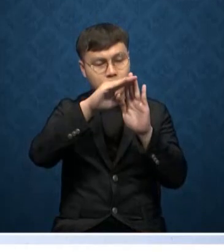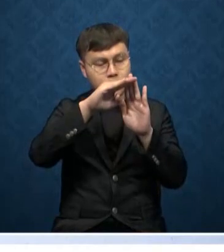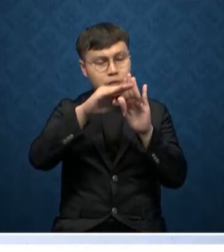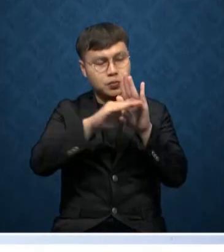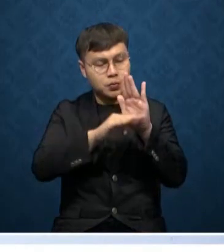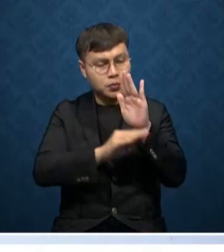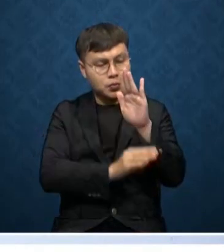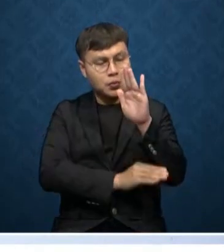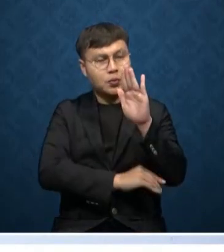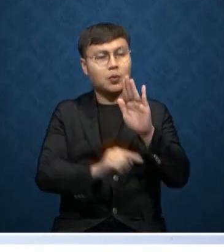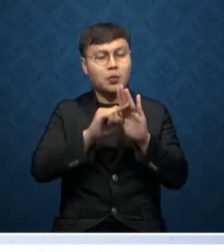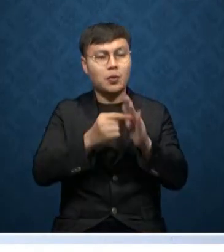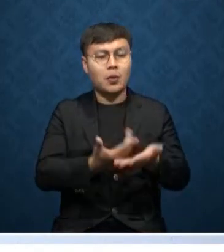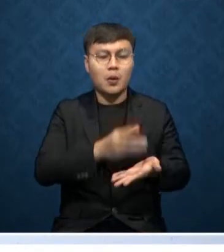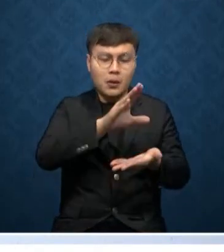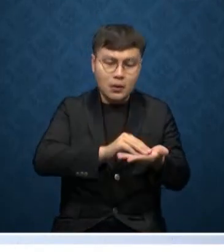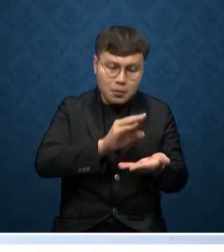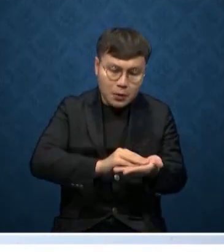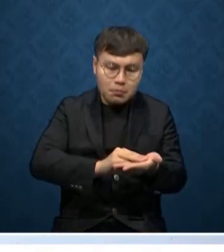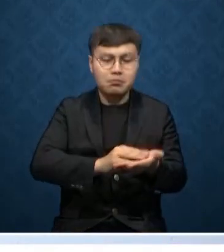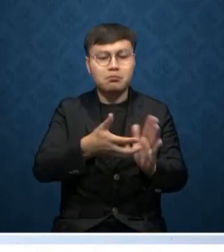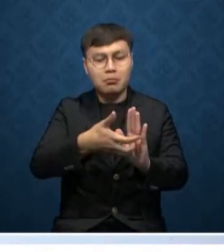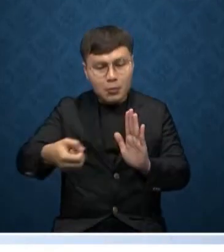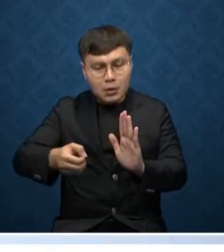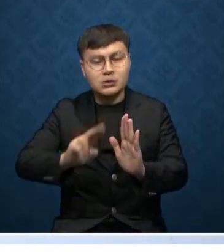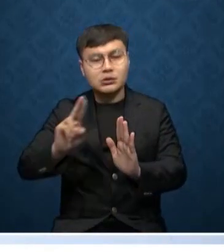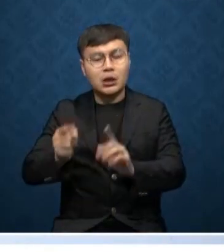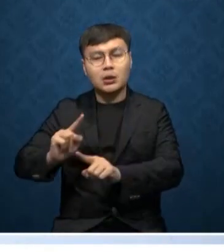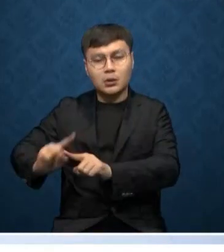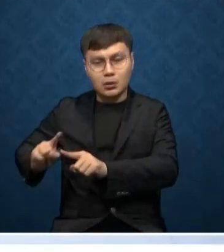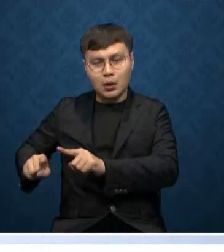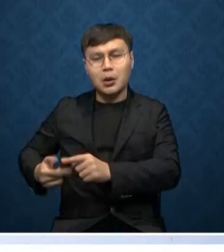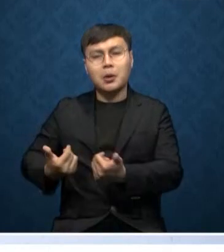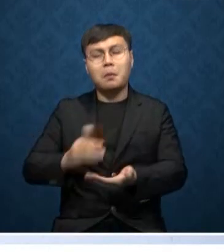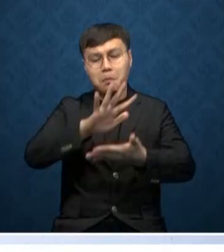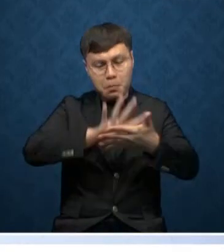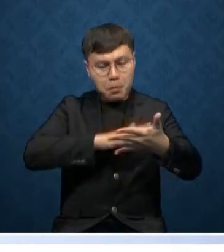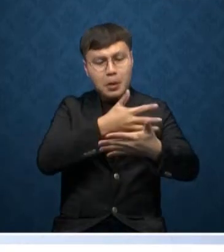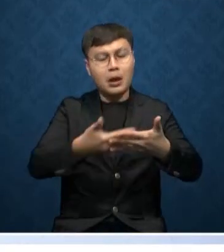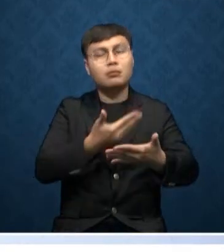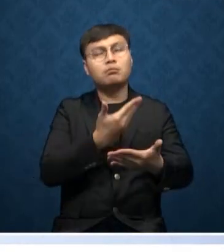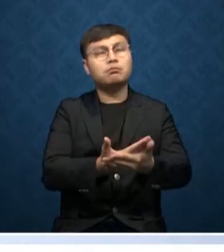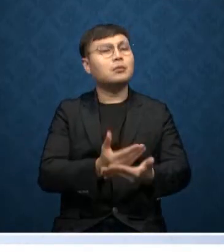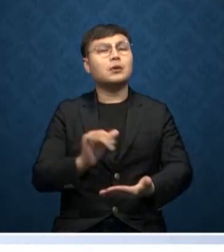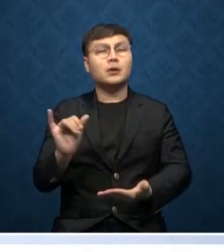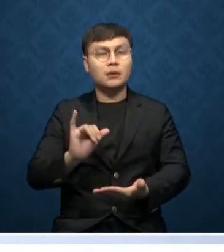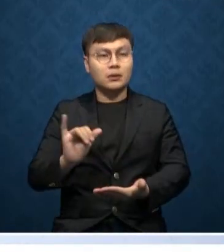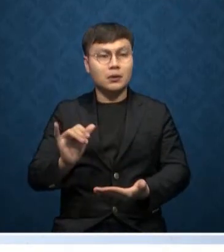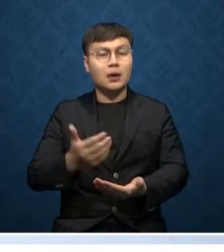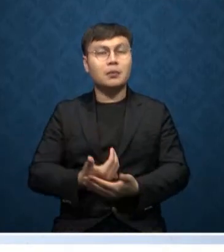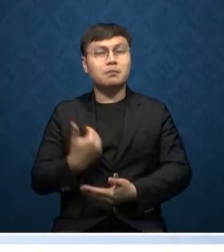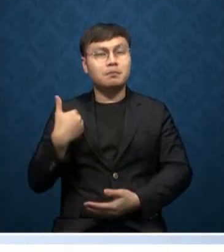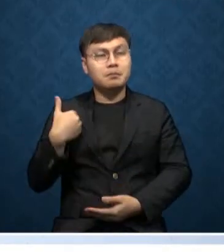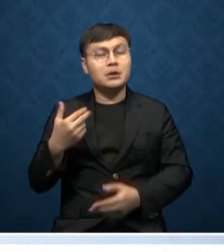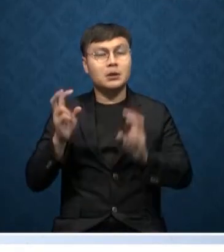การเอ่อจัดเก็บรายได้แล้วก็การใช้จ่ายต่างๆก็เลยทำให้อาจจะยังไม่มีแผนงานโครงการที่มาดูเรื่องนี้นะครับก็จะมี